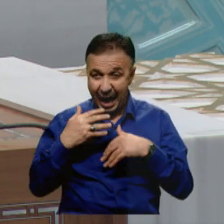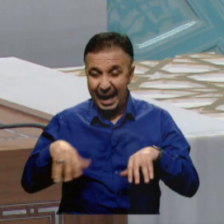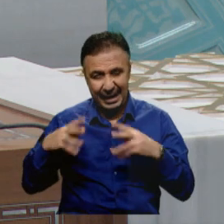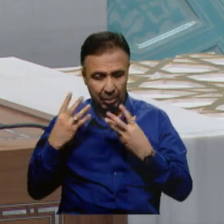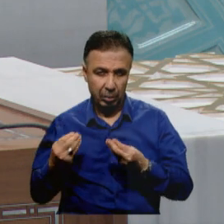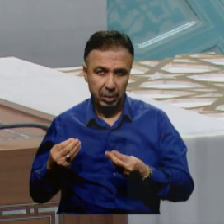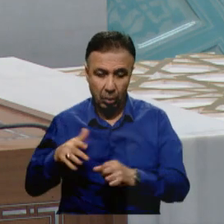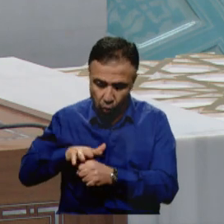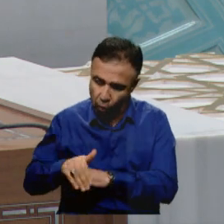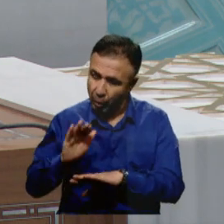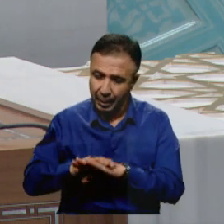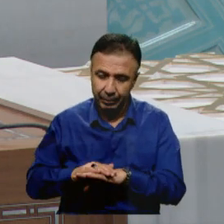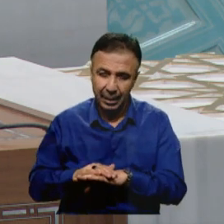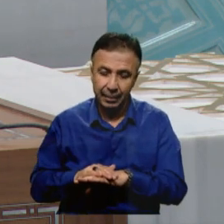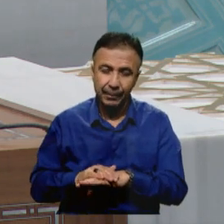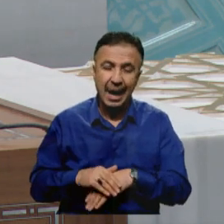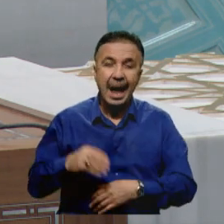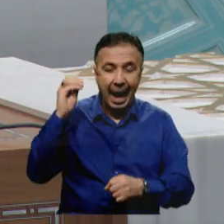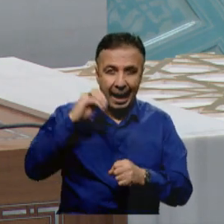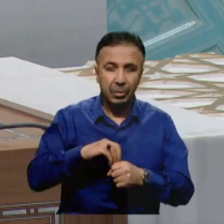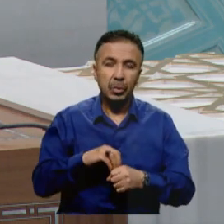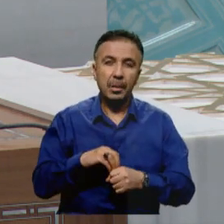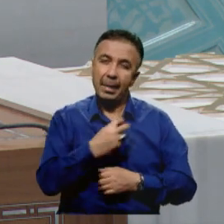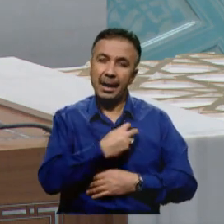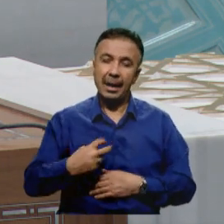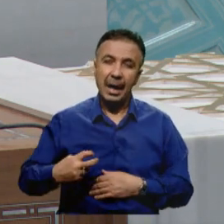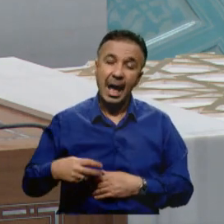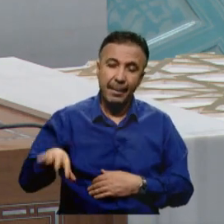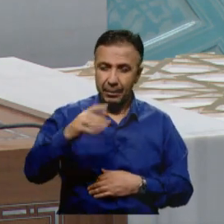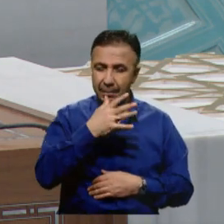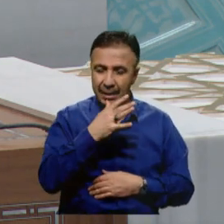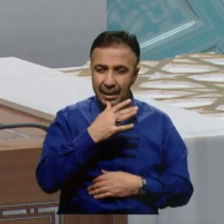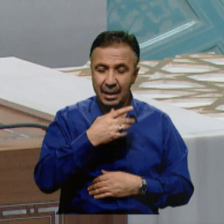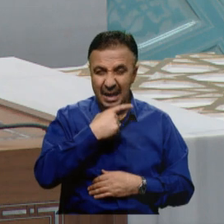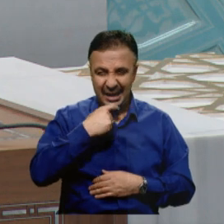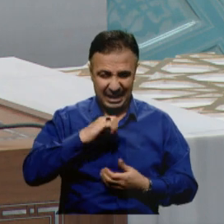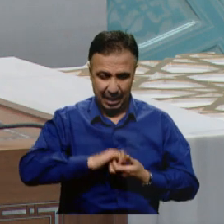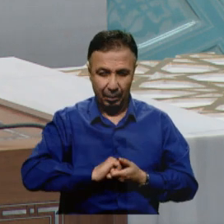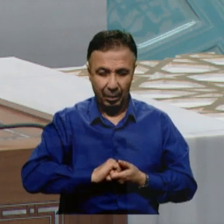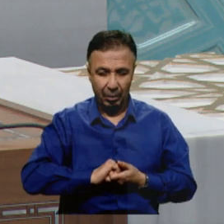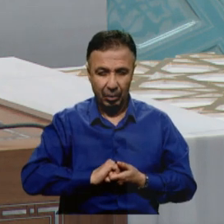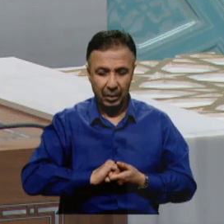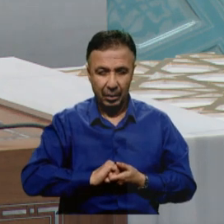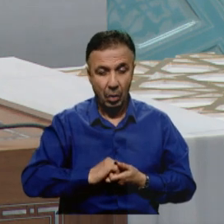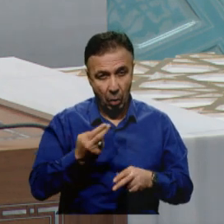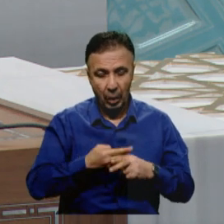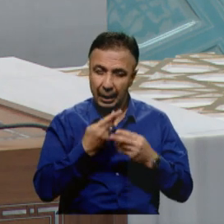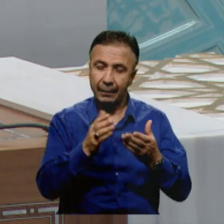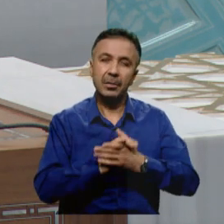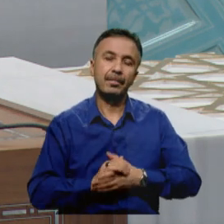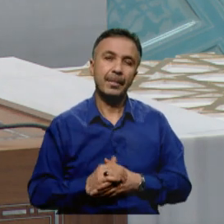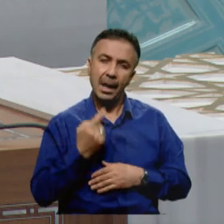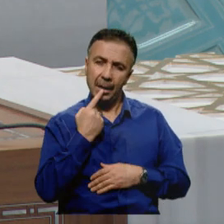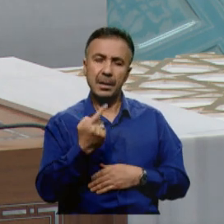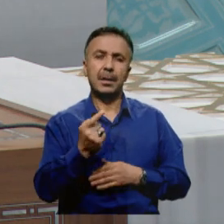uyguladılar. En son hepimizin bildiği bir örnek, samimiyet açısından örnek veriyorum burada da şimdi. Dediler